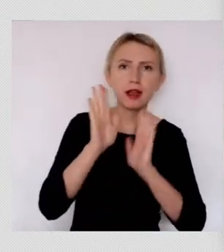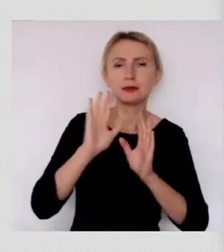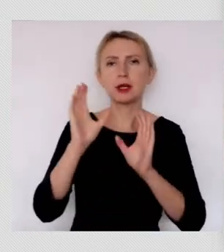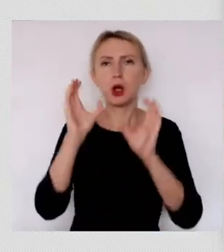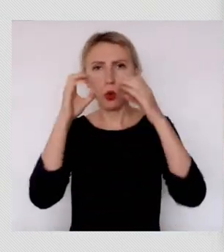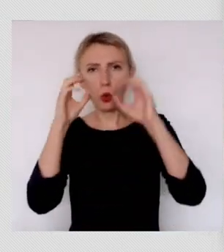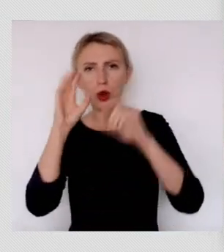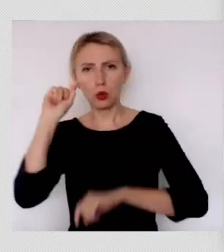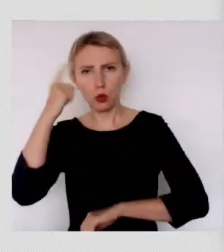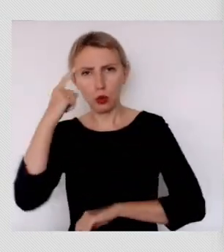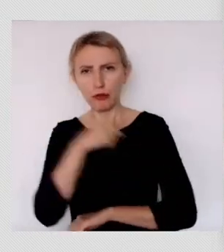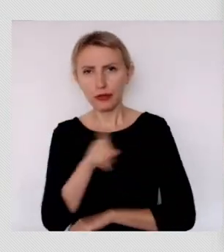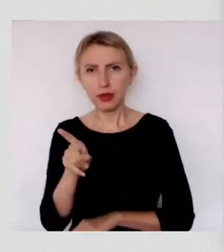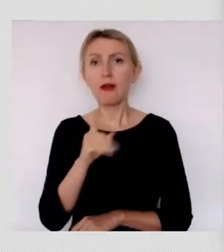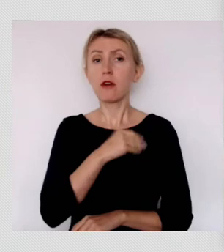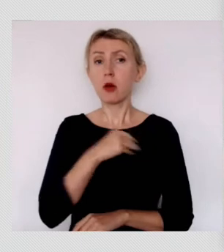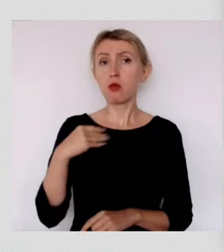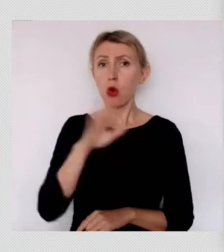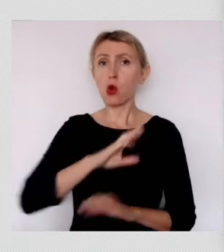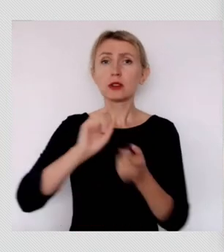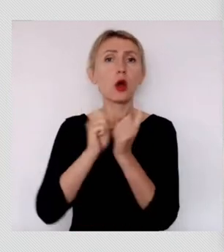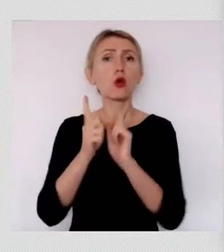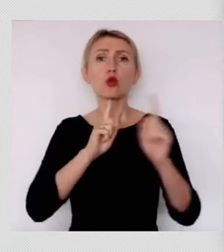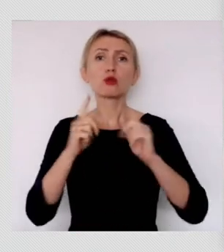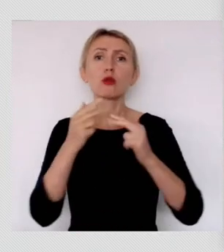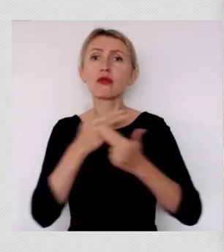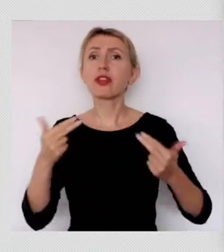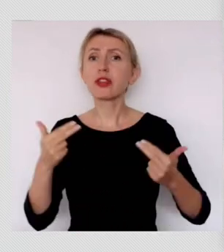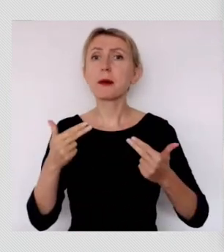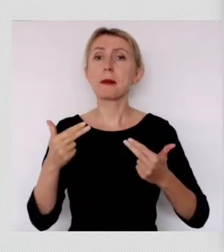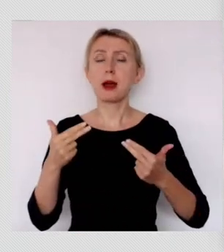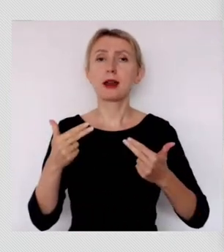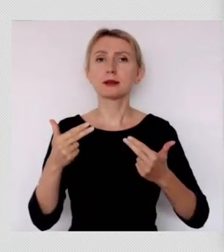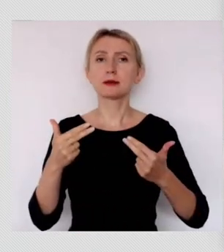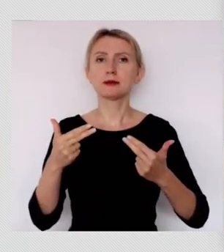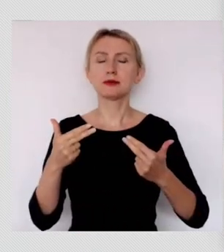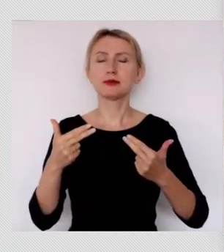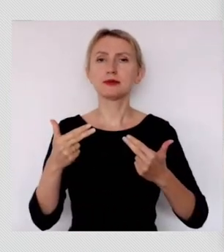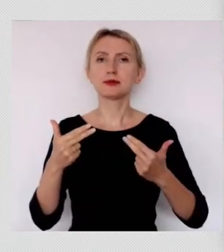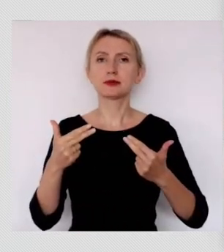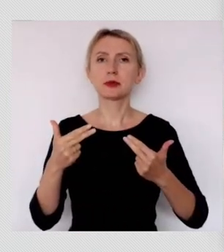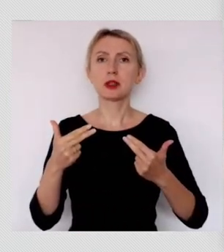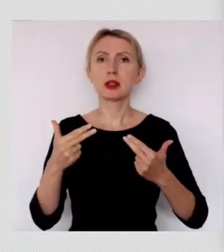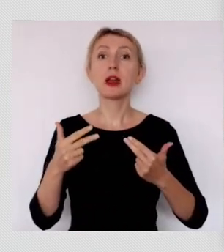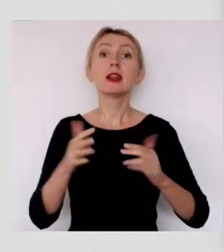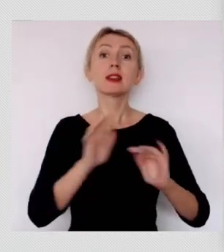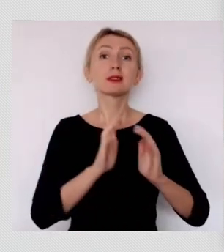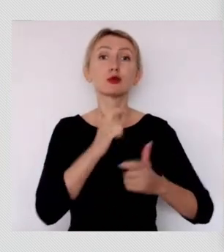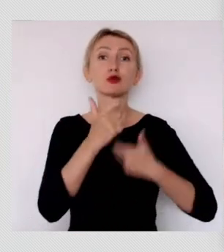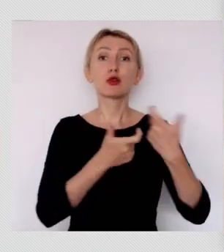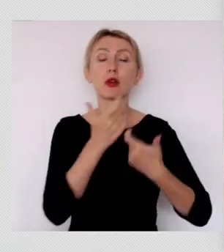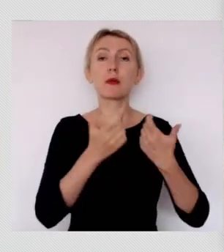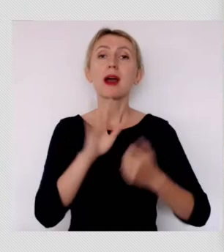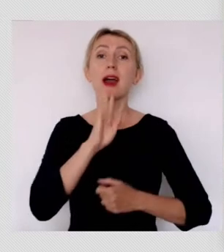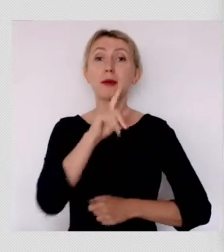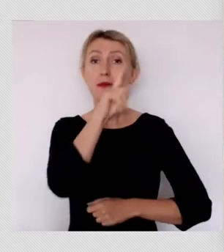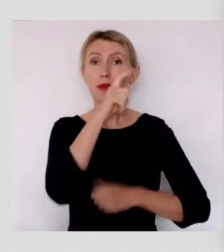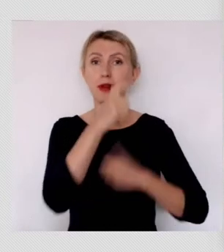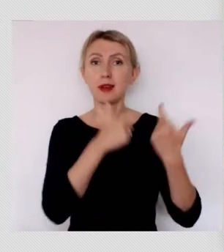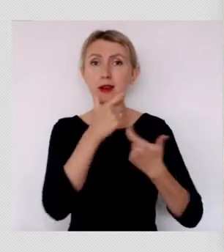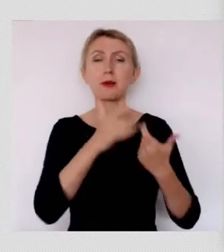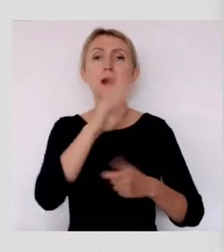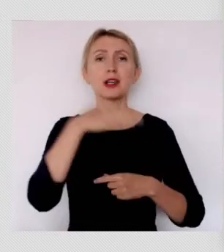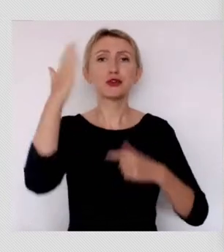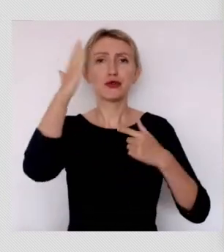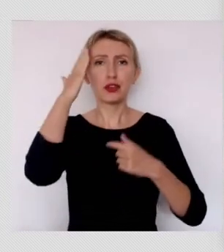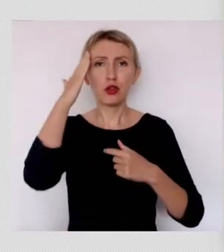wszystkim w Polsce i rozmowa na temat tego, na ile mechanizmy, które są zastosowane w Stanach Zjednoczonych przy świadomości tego,